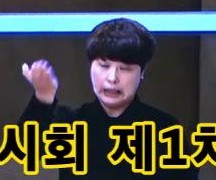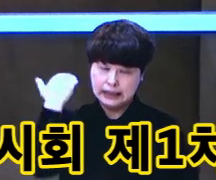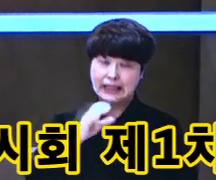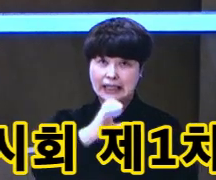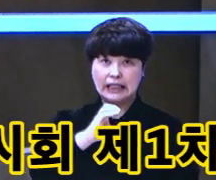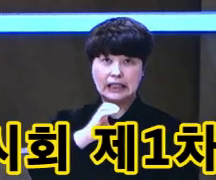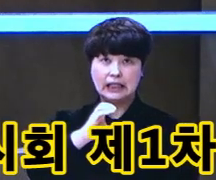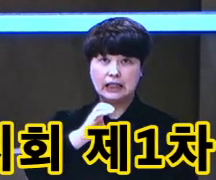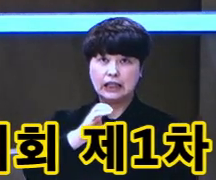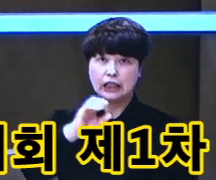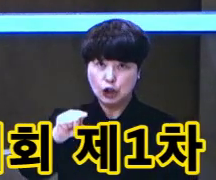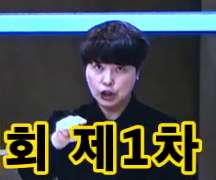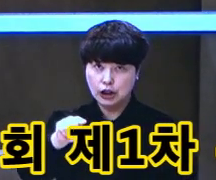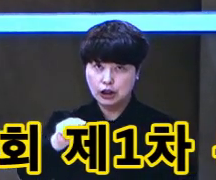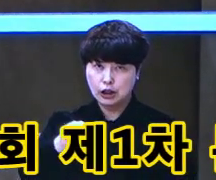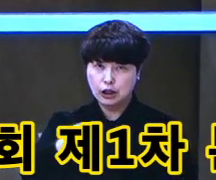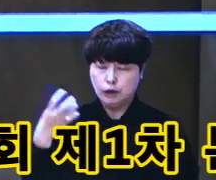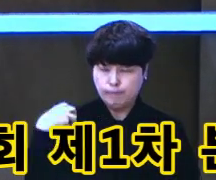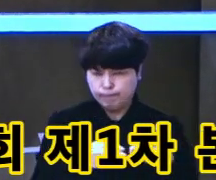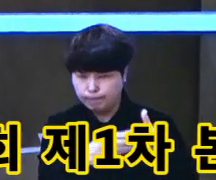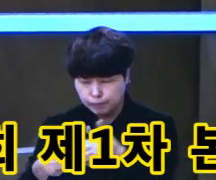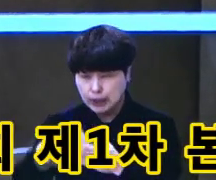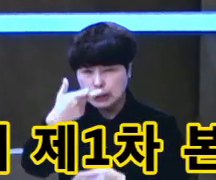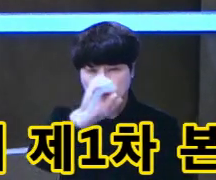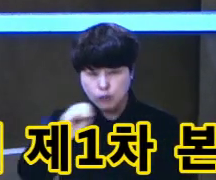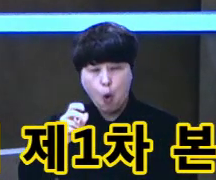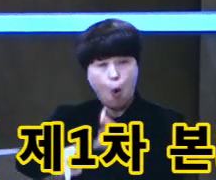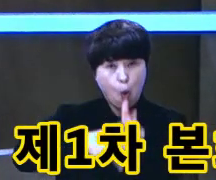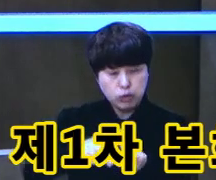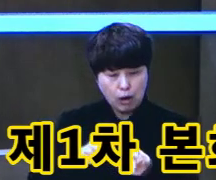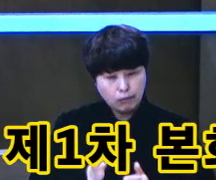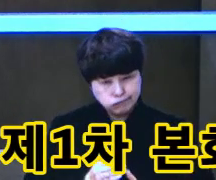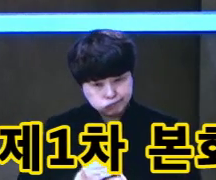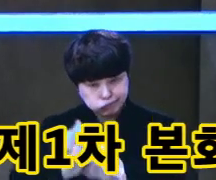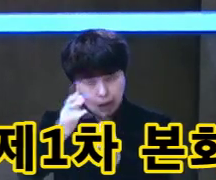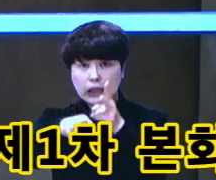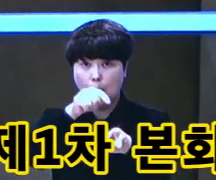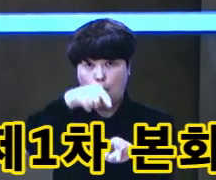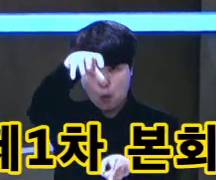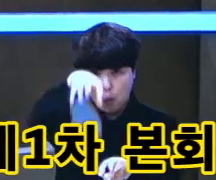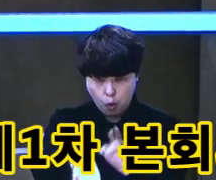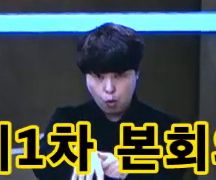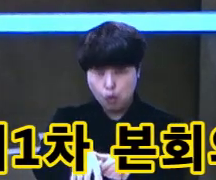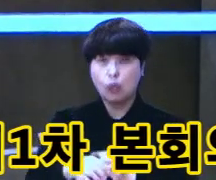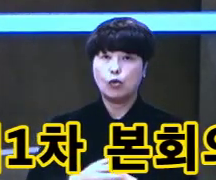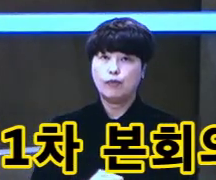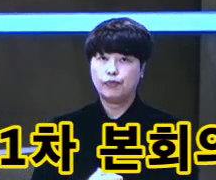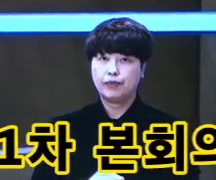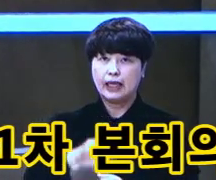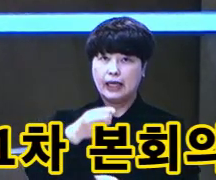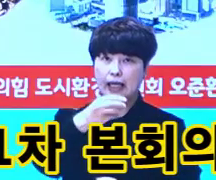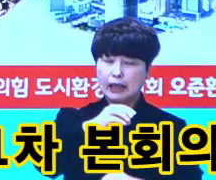주도하에 17%나 공사가 진행된 아레나 건설 사업 등 스튜디오, 테마파크